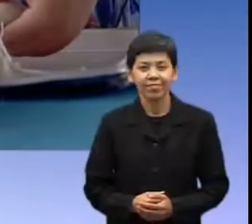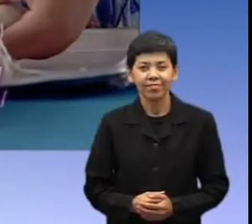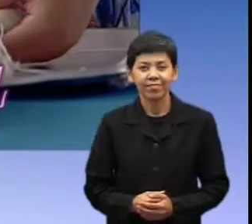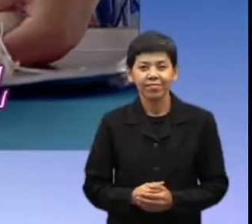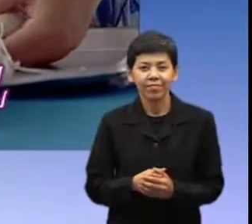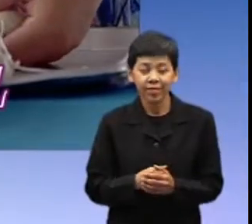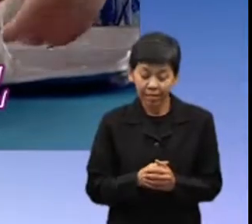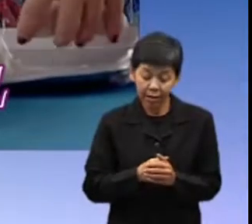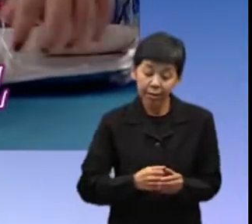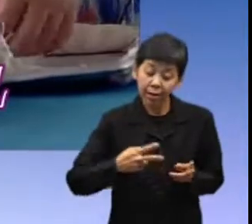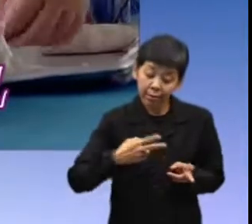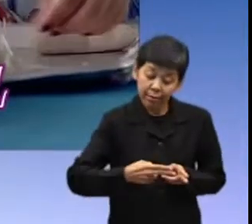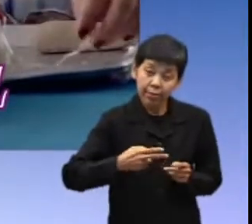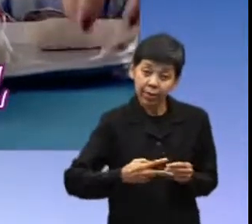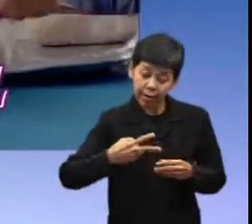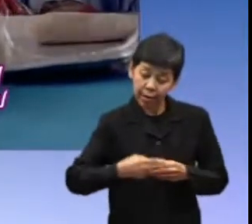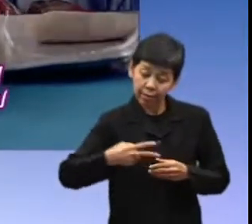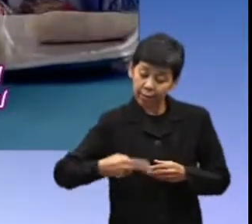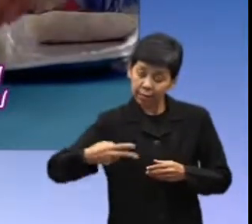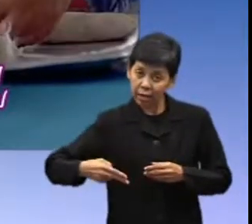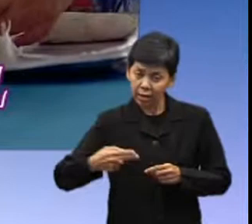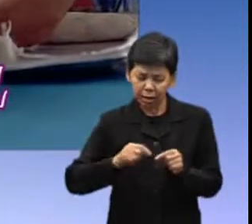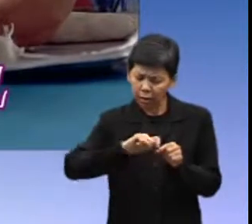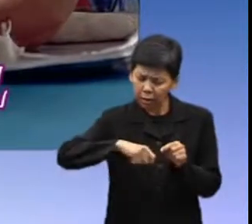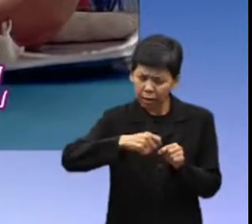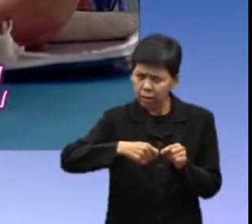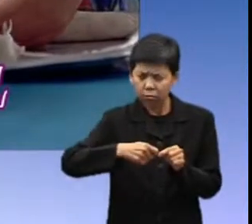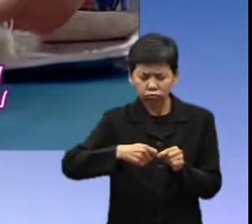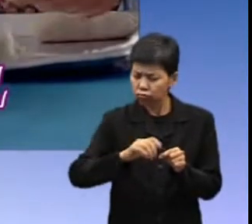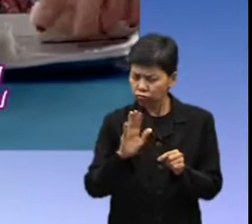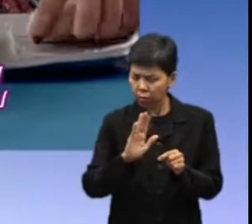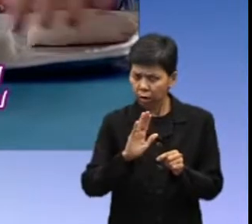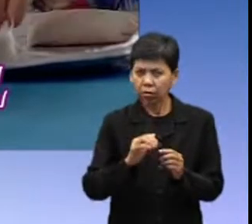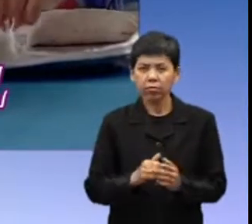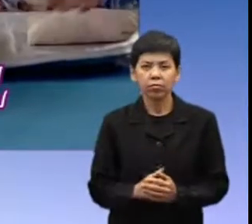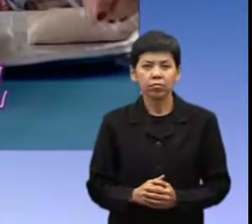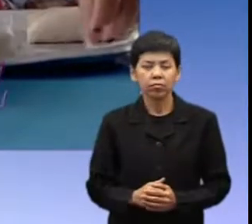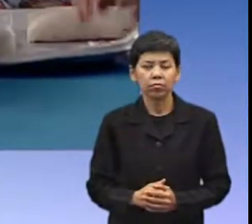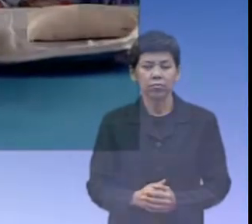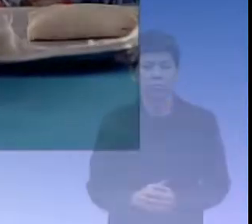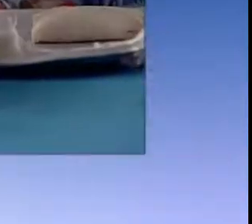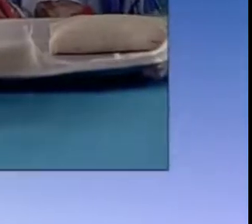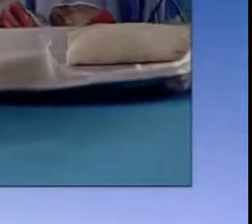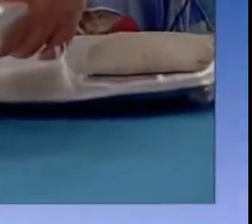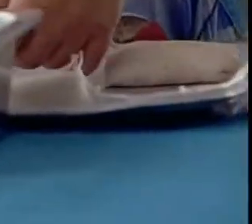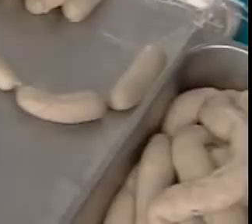เราจะตัดออกเป็นข้อๆนะคะพยายามอย่าให้เชือกฟางติดมาด้วย